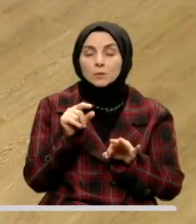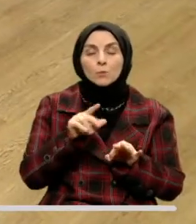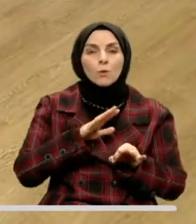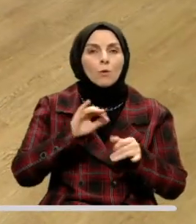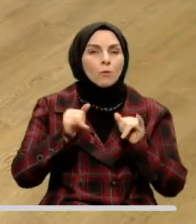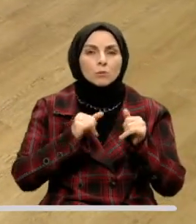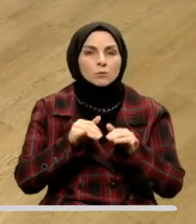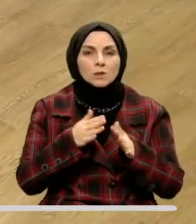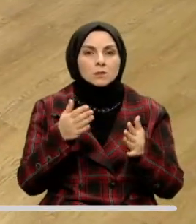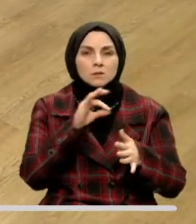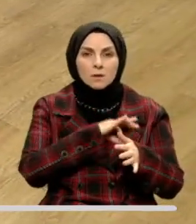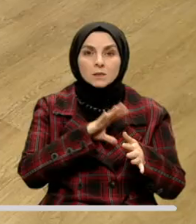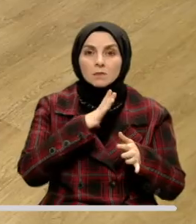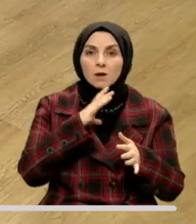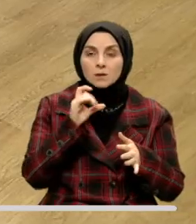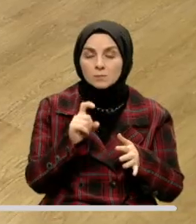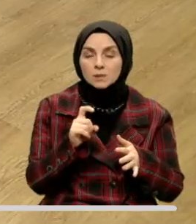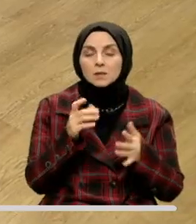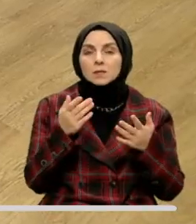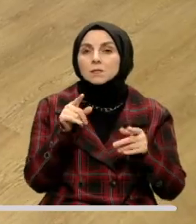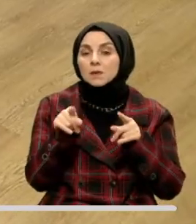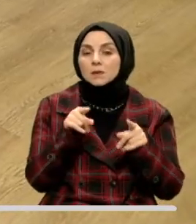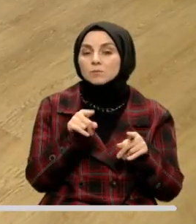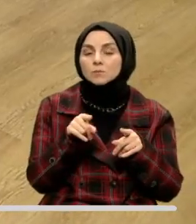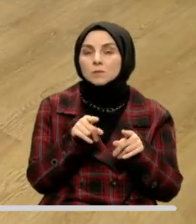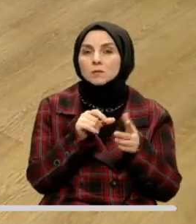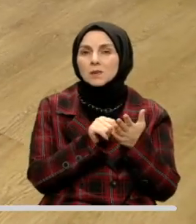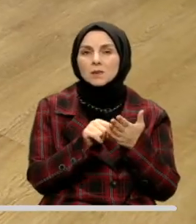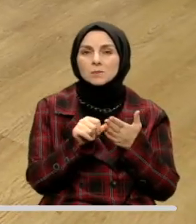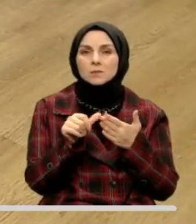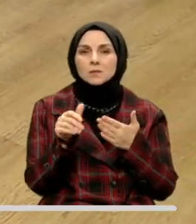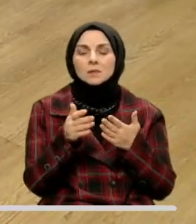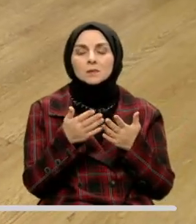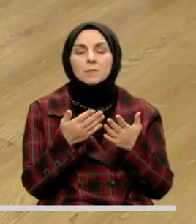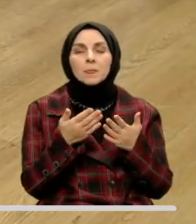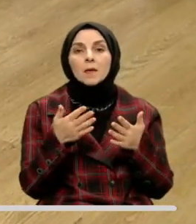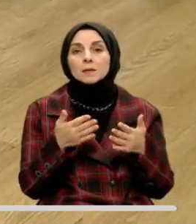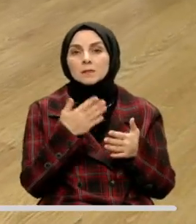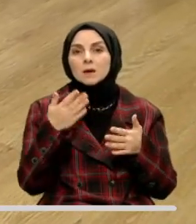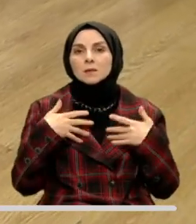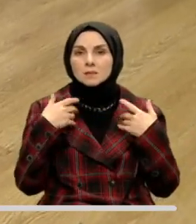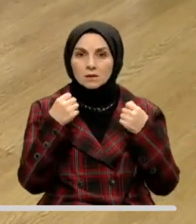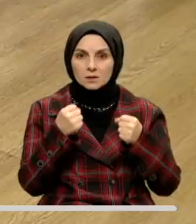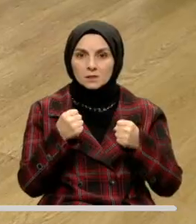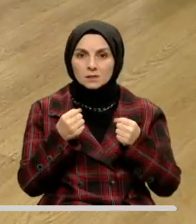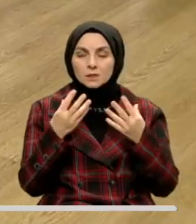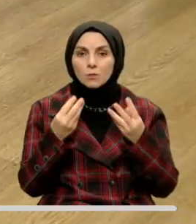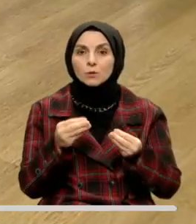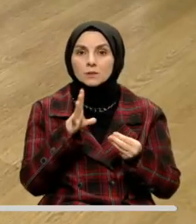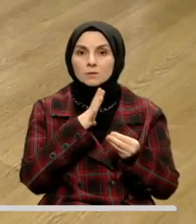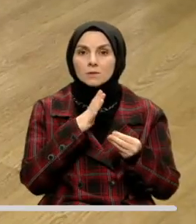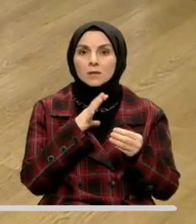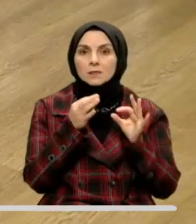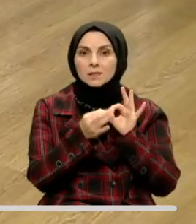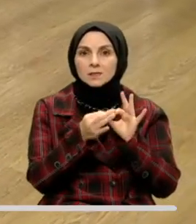Yani aslında her birinin alternatif oyunları var. Daha sağlıklı olanları var. İlişkiyi güçlendirmek, orada ailenin